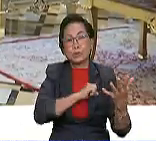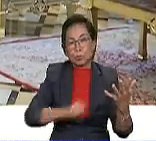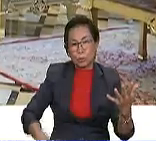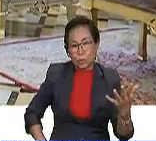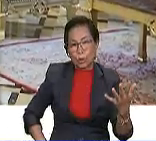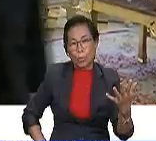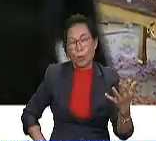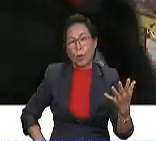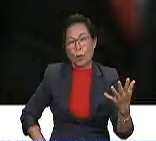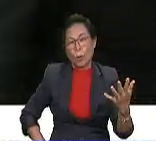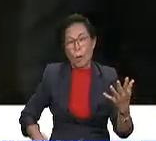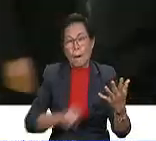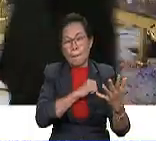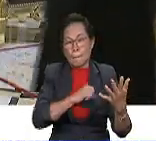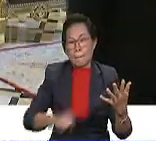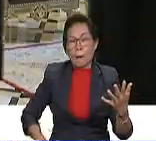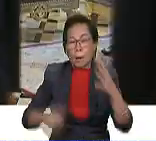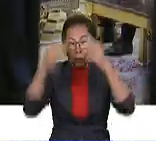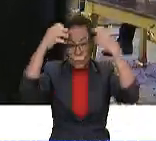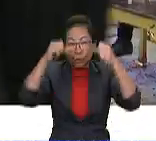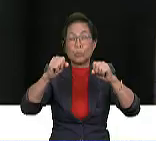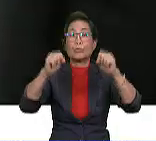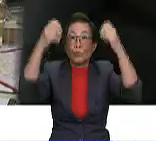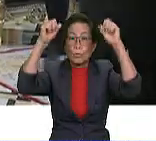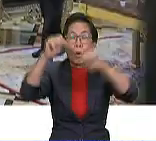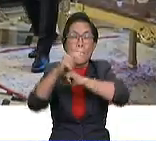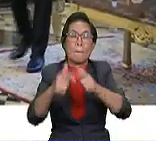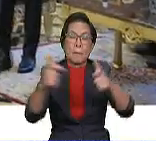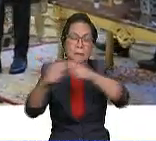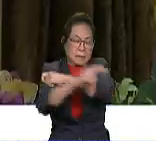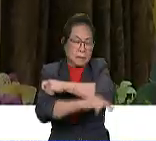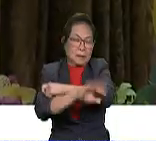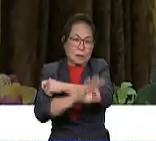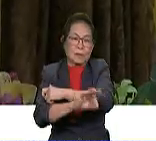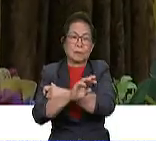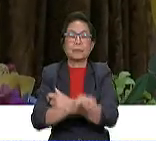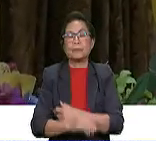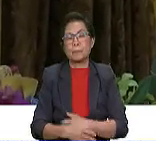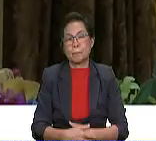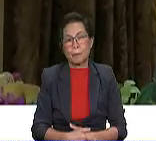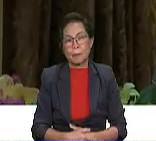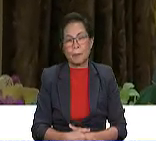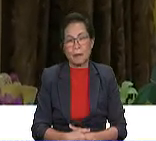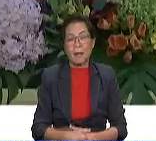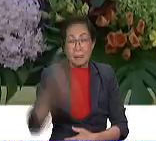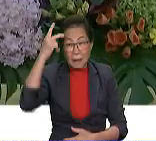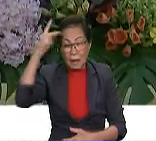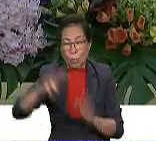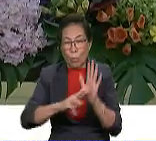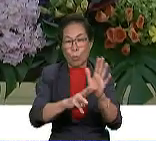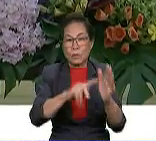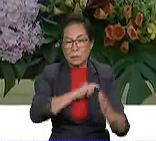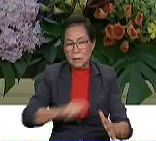Idris Shah dan yang di-pertuan besar Negeri Sembilan tuanku muhriz almarhum tuanku Menoreh sementara itu pelan-pelan